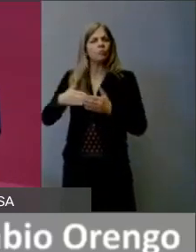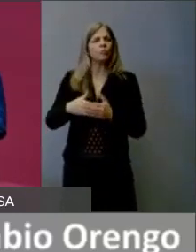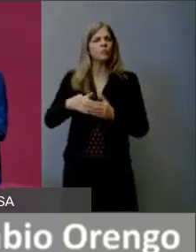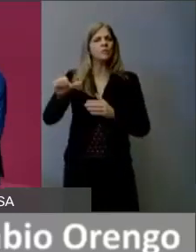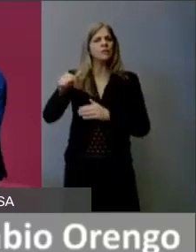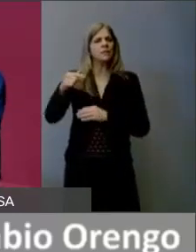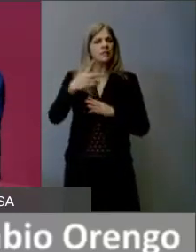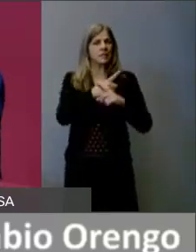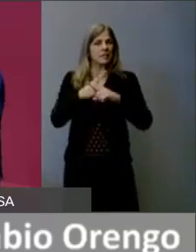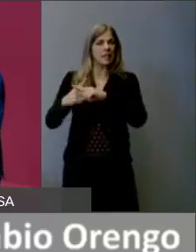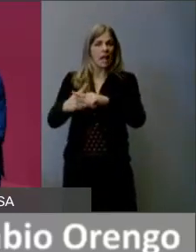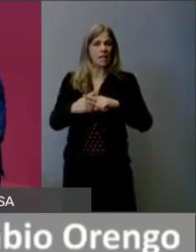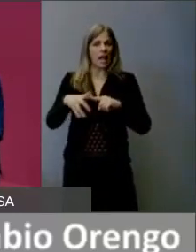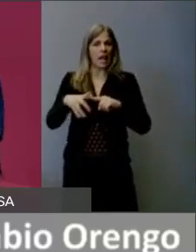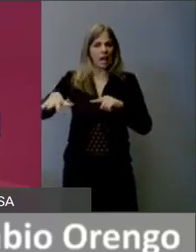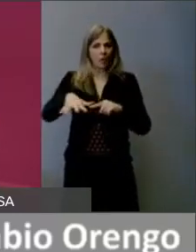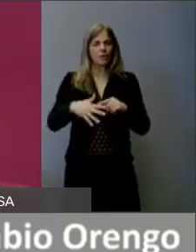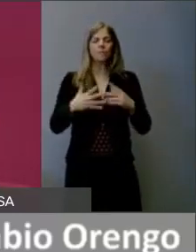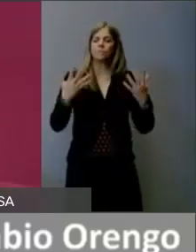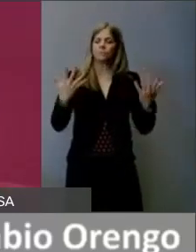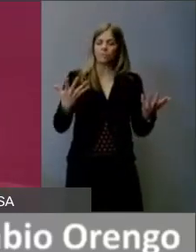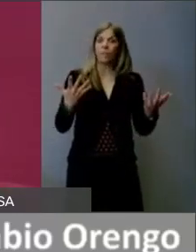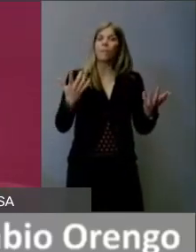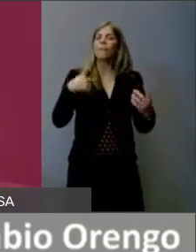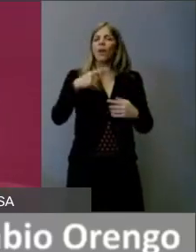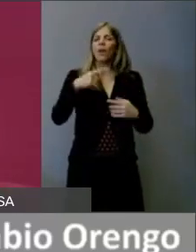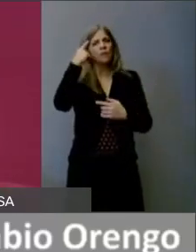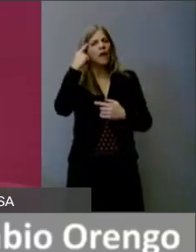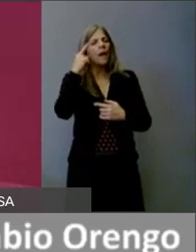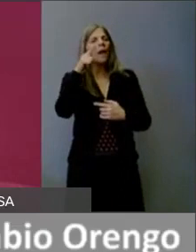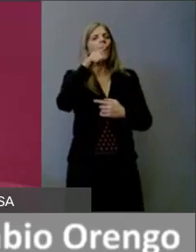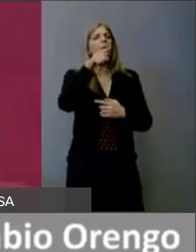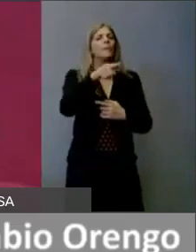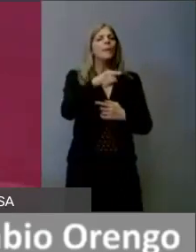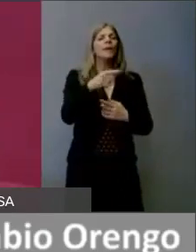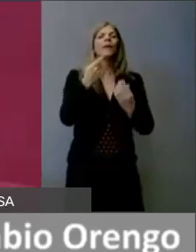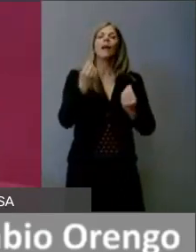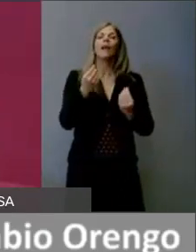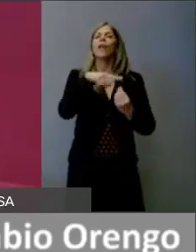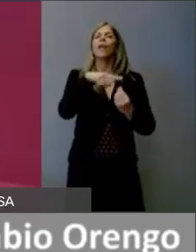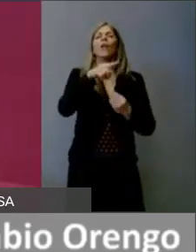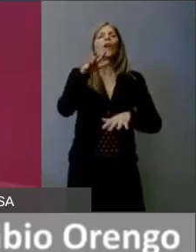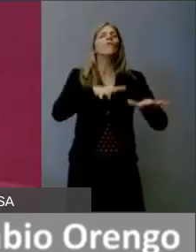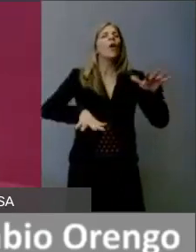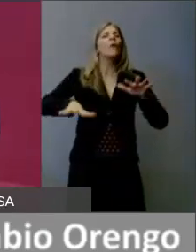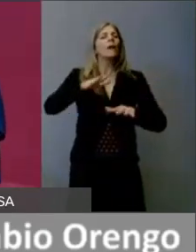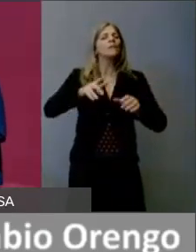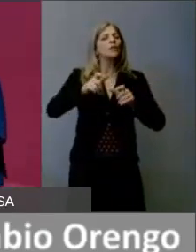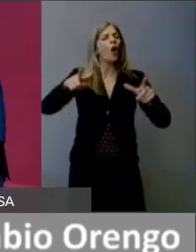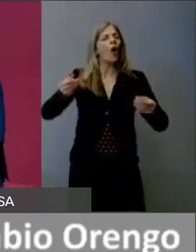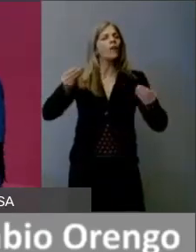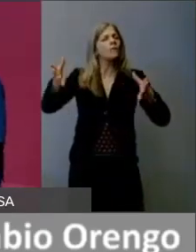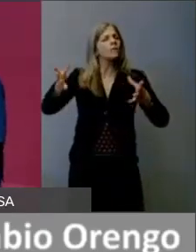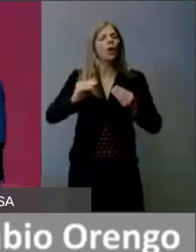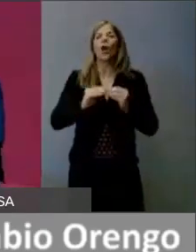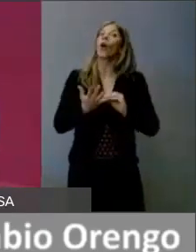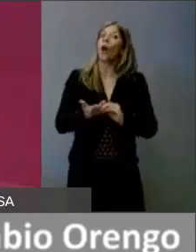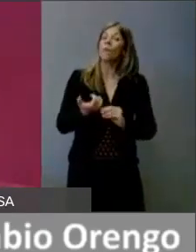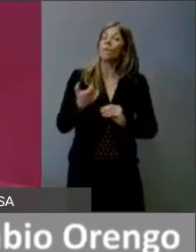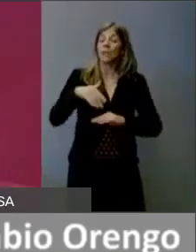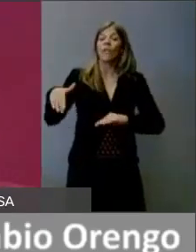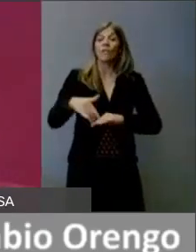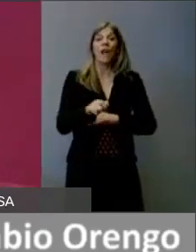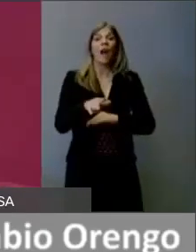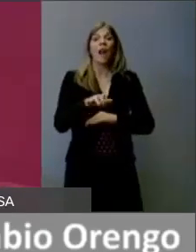Insomma, vorrei capire un attimino come intendete comunicare con la cittadinanza, soprattutto su un progetto che magari in via Alessi il